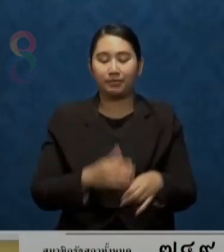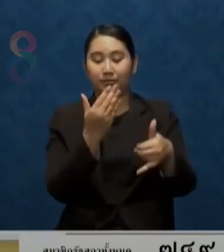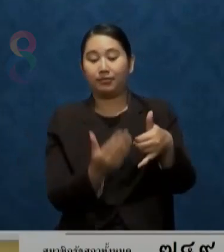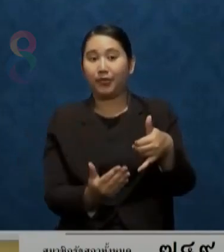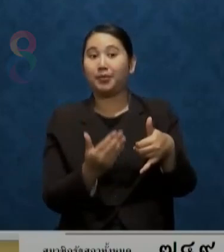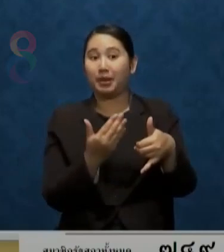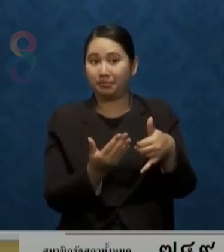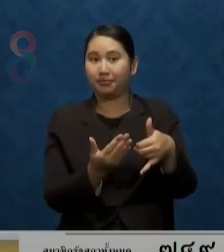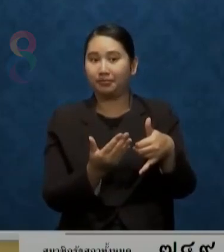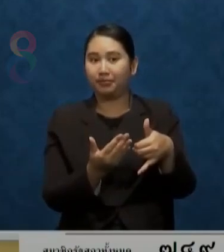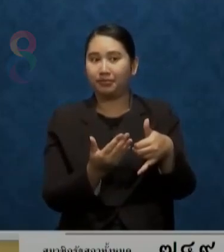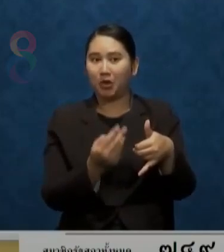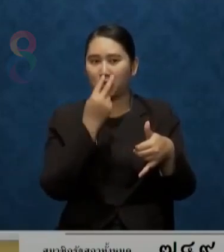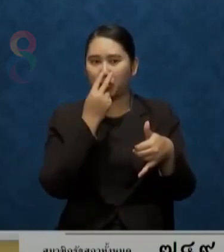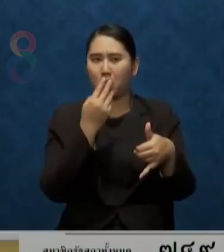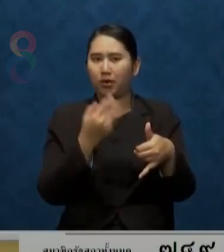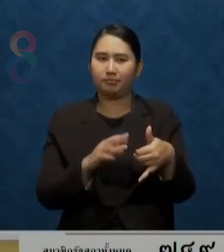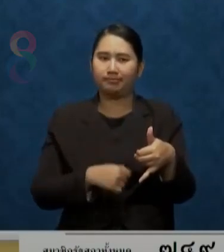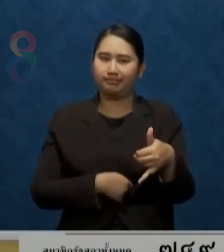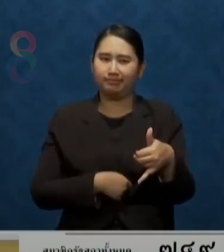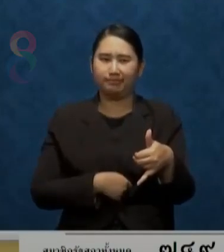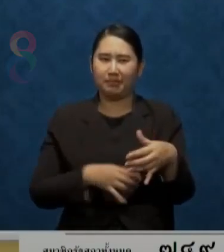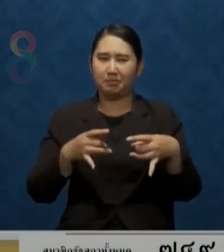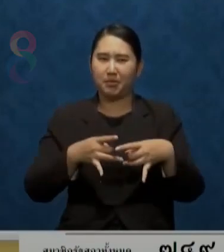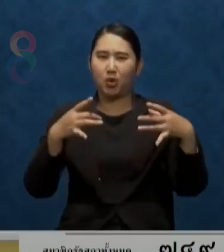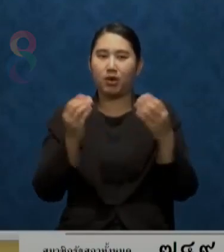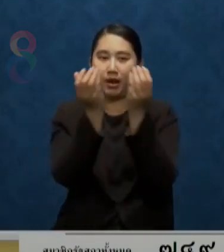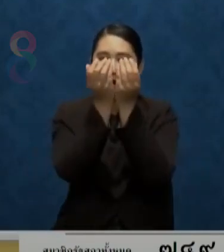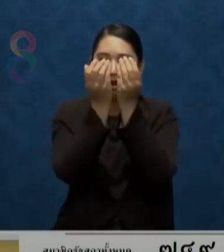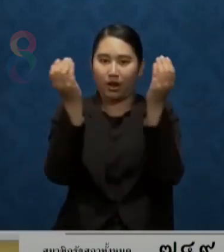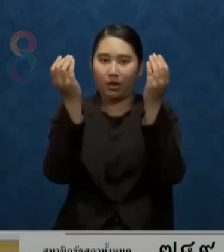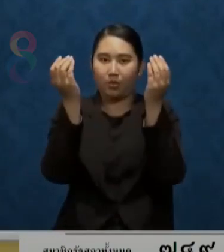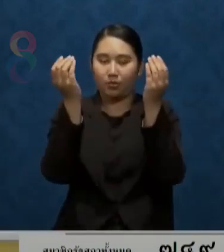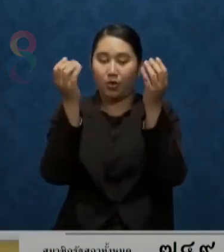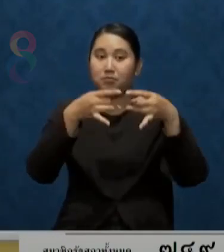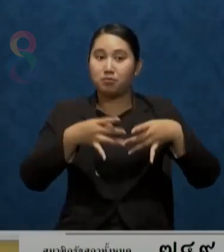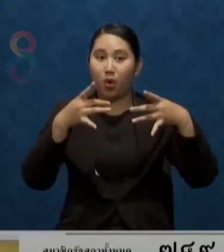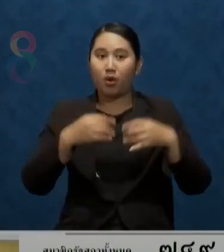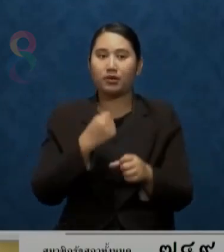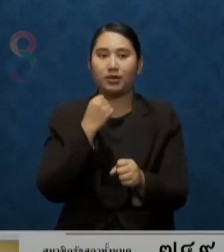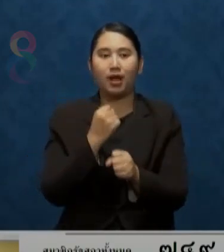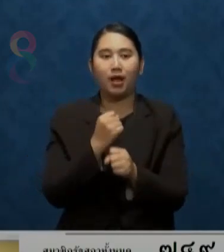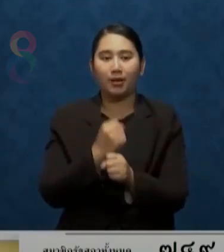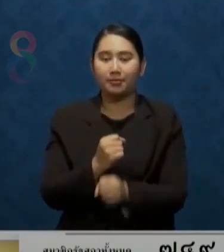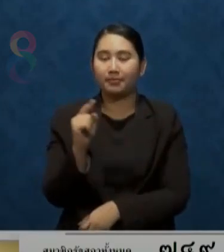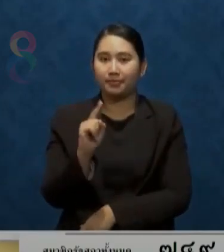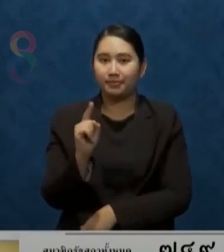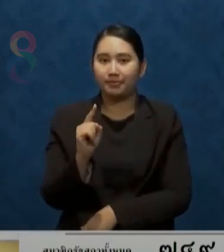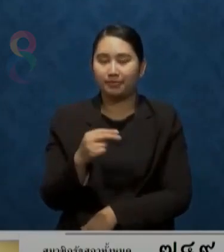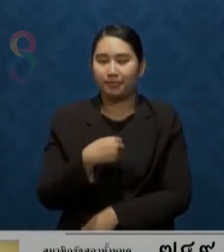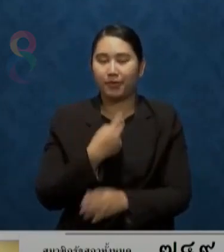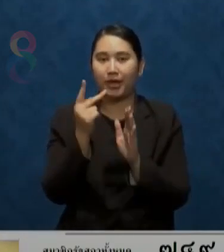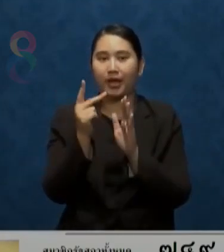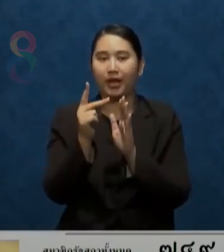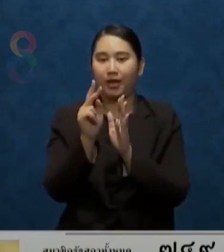ติมีลักษณะต้องห้ามขัดต่อรัฐธรรมนูญกระทำการอันเป็นการที่จะแก้